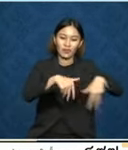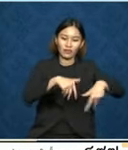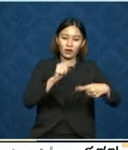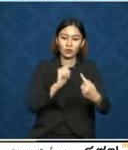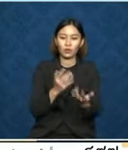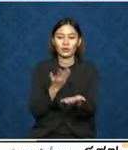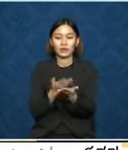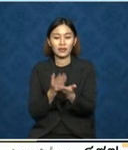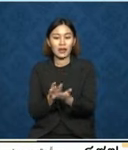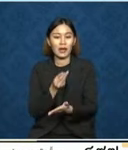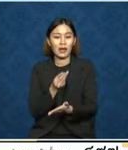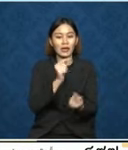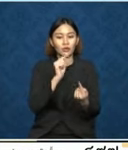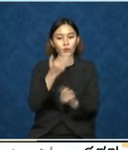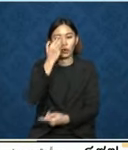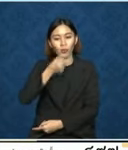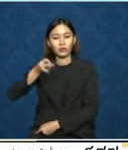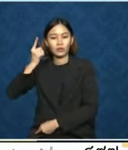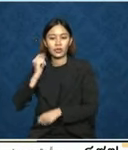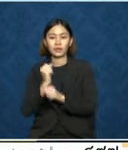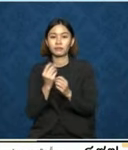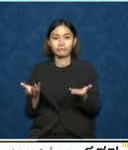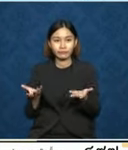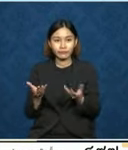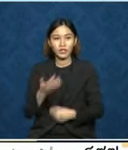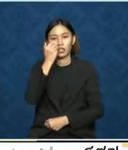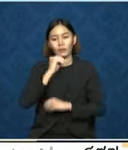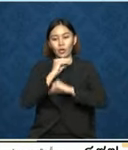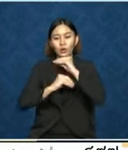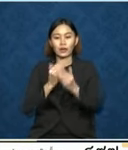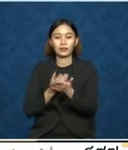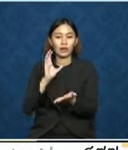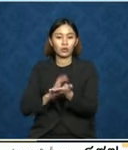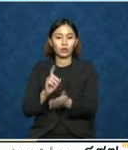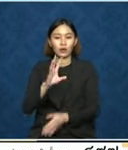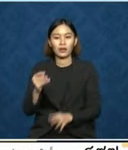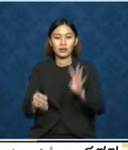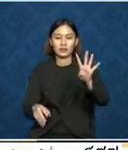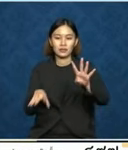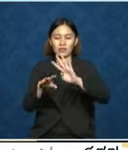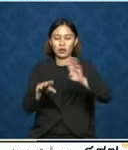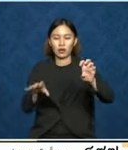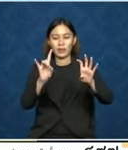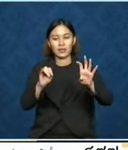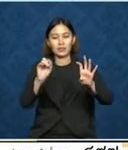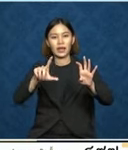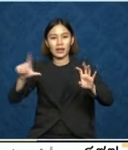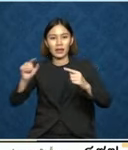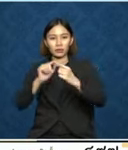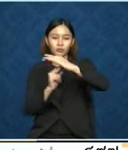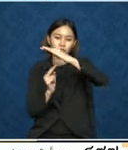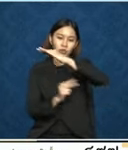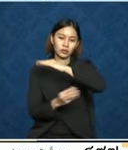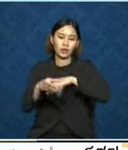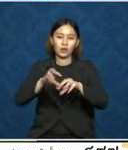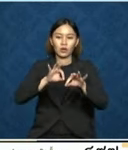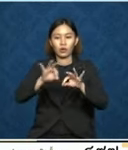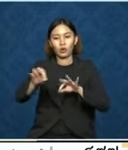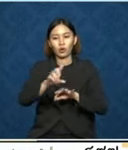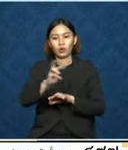ชดเชยค่าเสียโอกาสในความล่าช้านี้อย่างไรเพราะโครงการนี้ใช้งบประมาณสูงถึง 485ล้านบาทกับทางเดินรอยฟ้าระยะทางเพียง